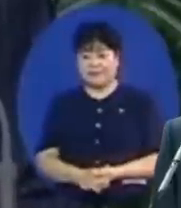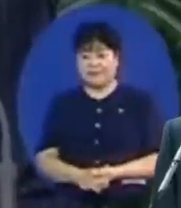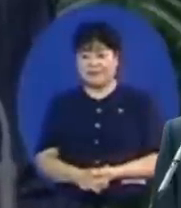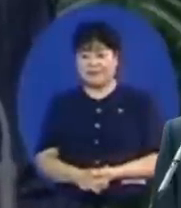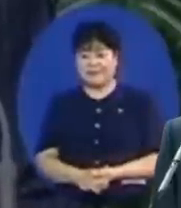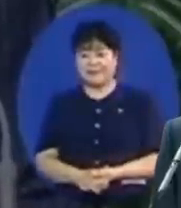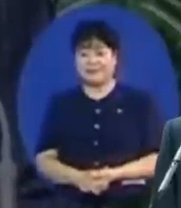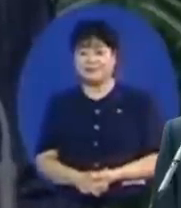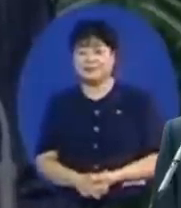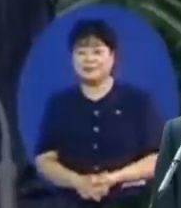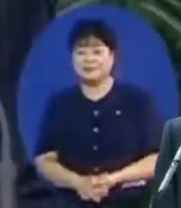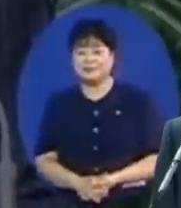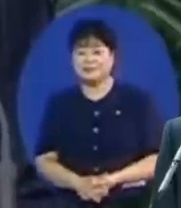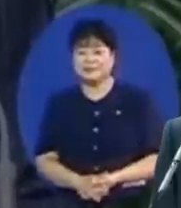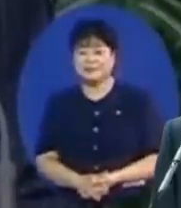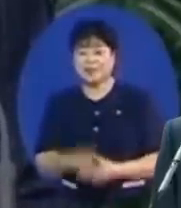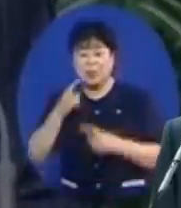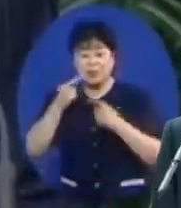그래서 내가 그